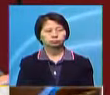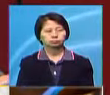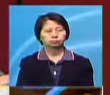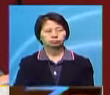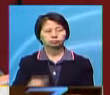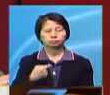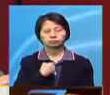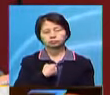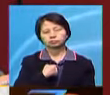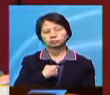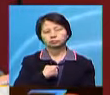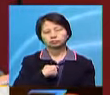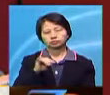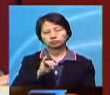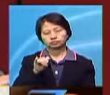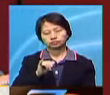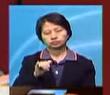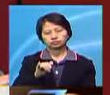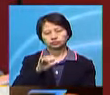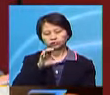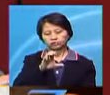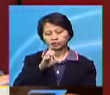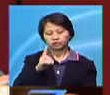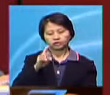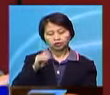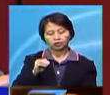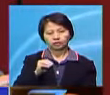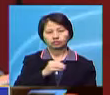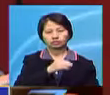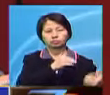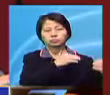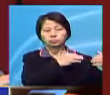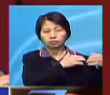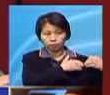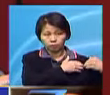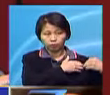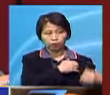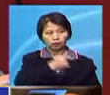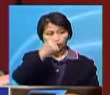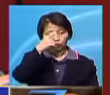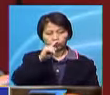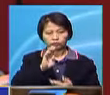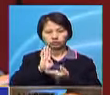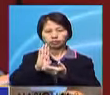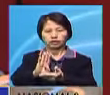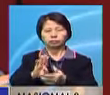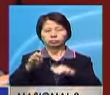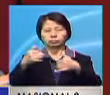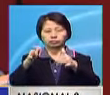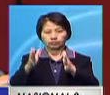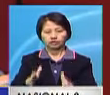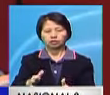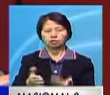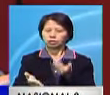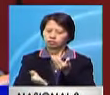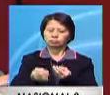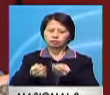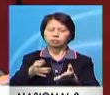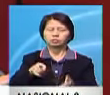Saya sebagai CDM bertanggungjawab untuk membantu atlet